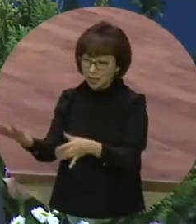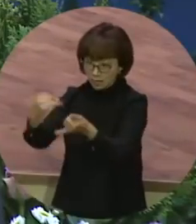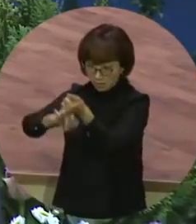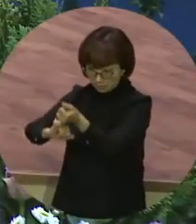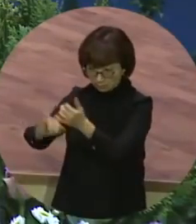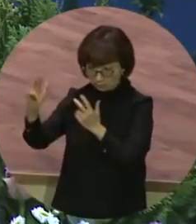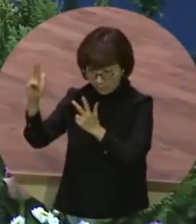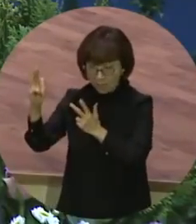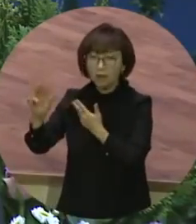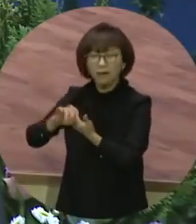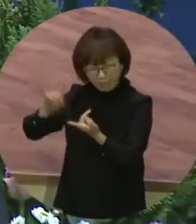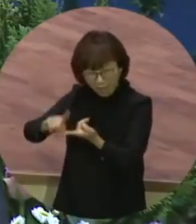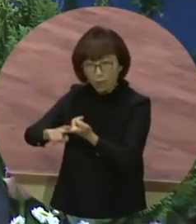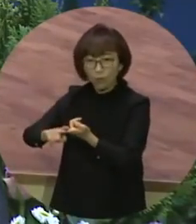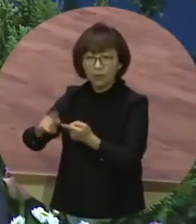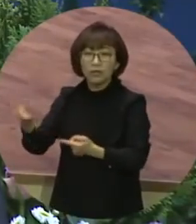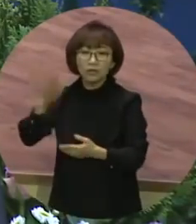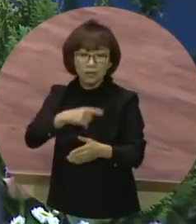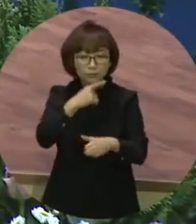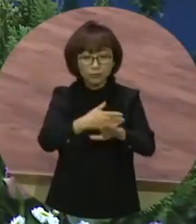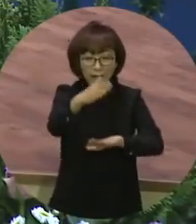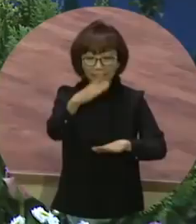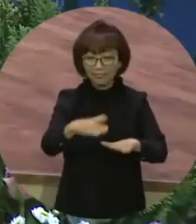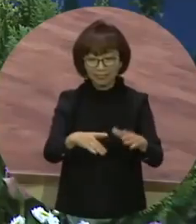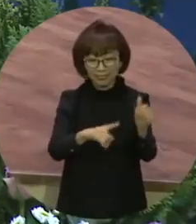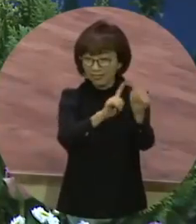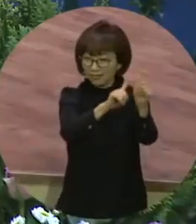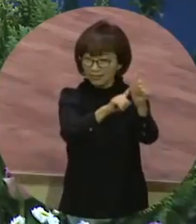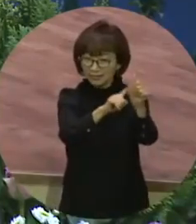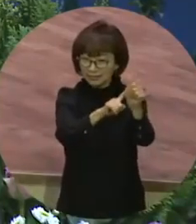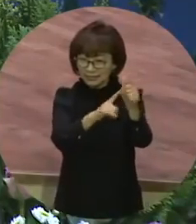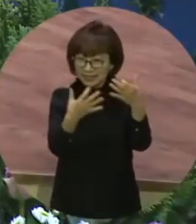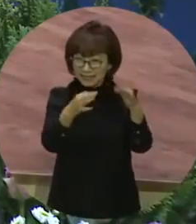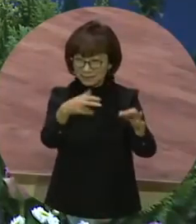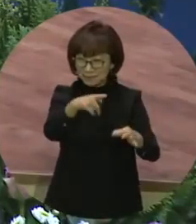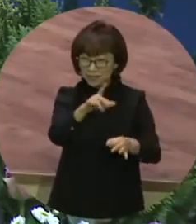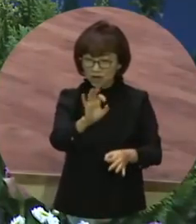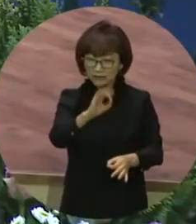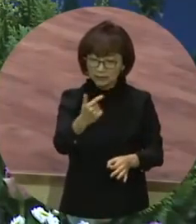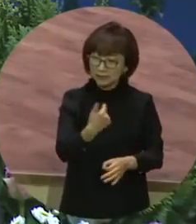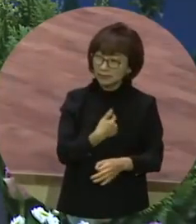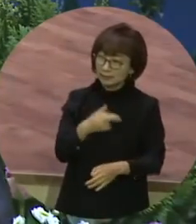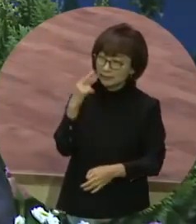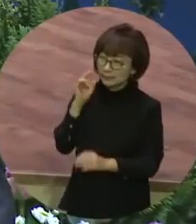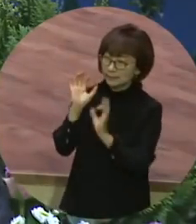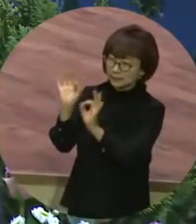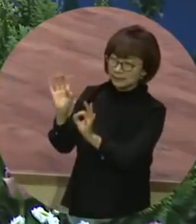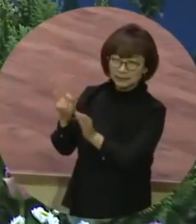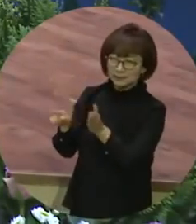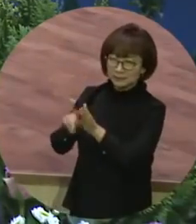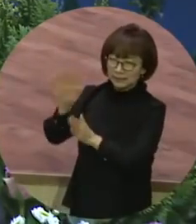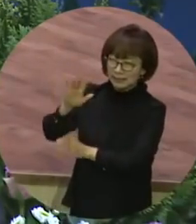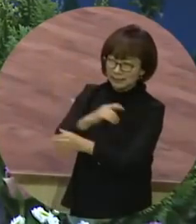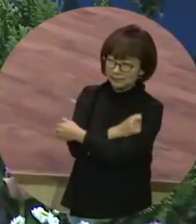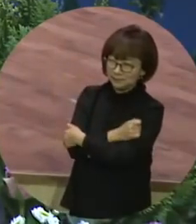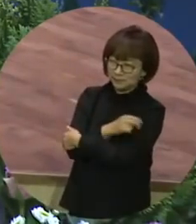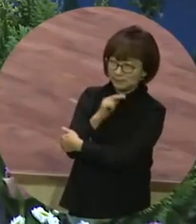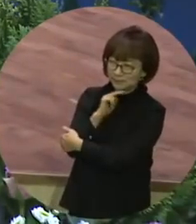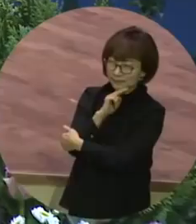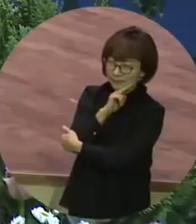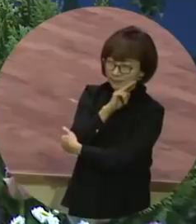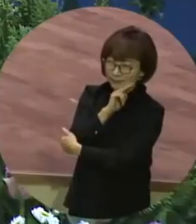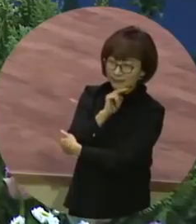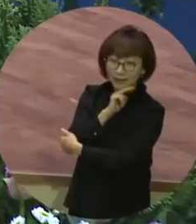것인데 의심을 하니까 못 믿는단 말이에요. 믿지를 못해요. 믿지를 못하니까 이런 불상사가 생겼다.